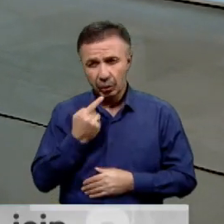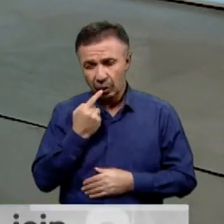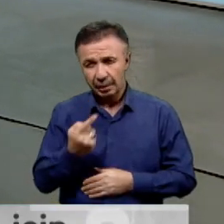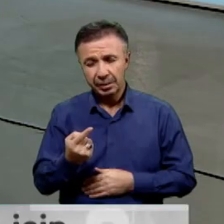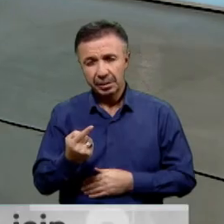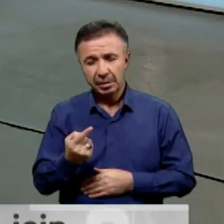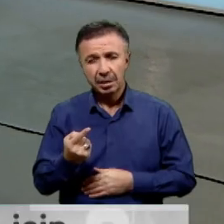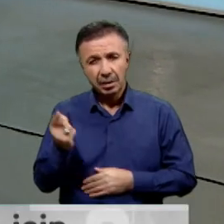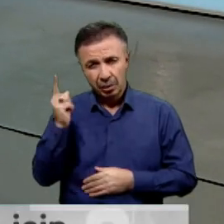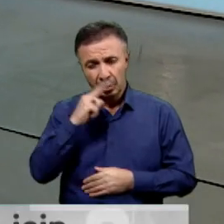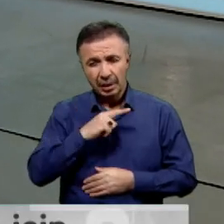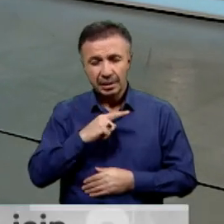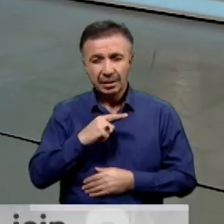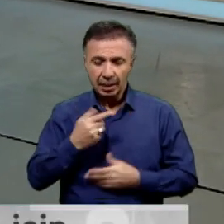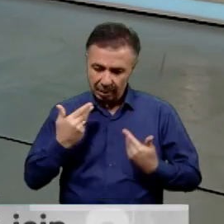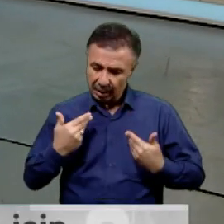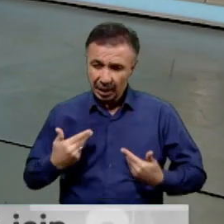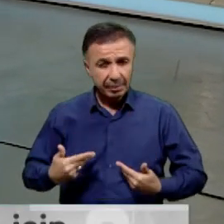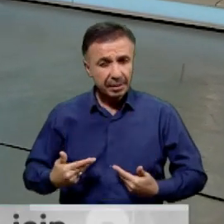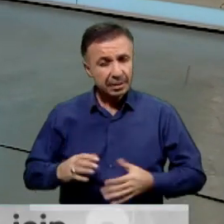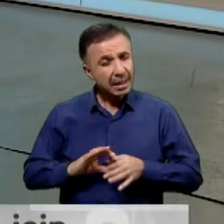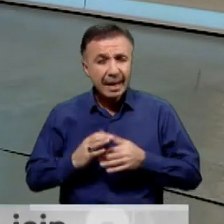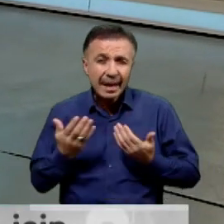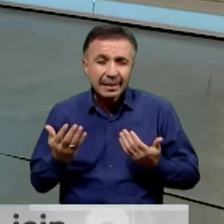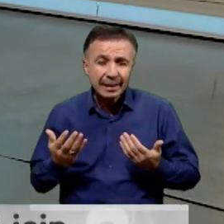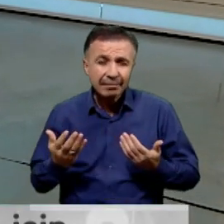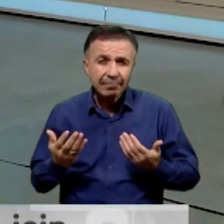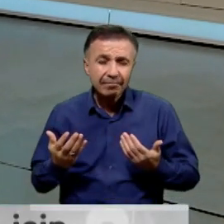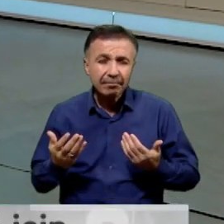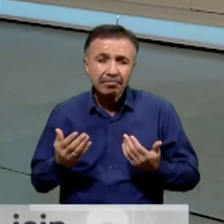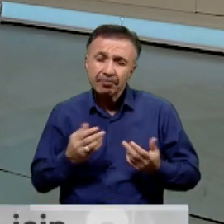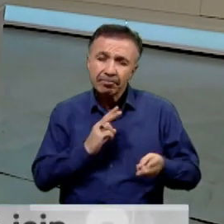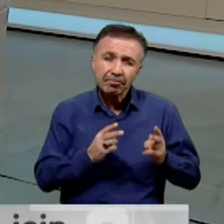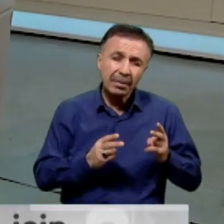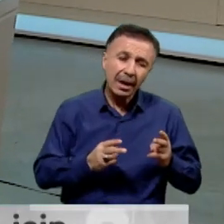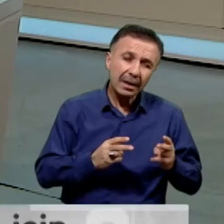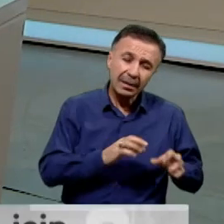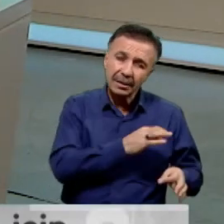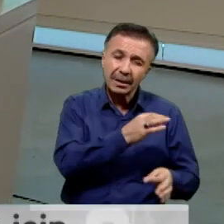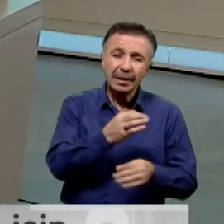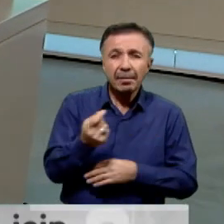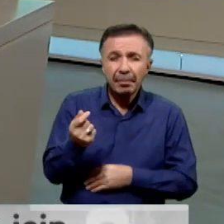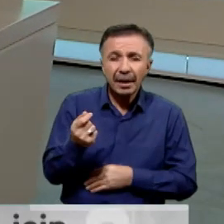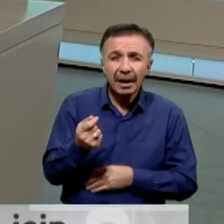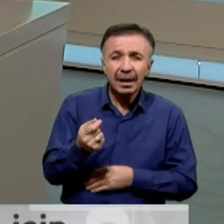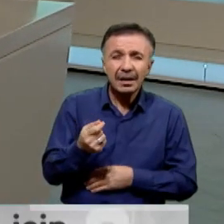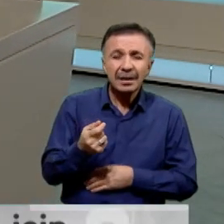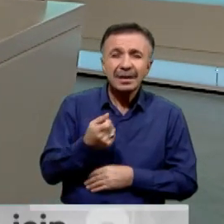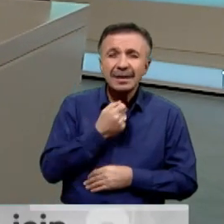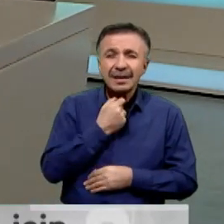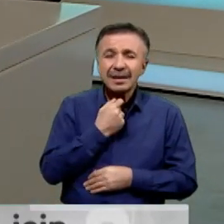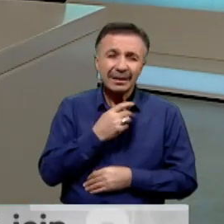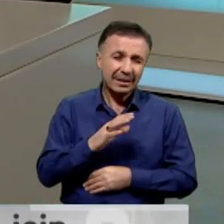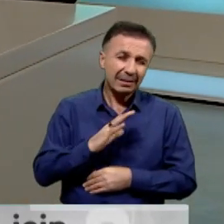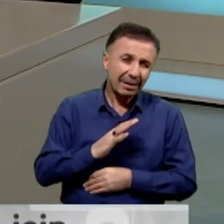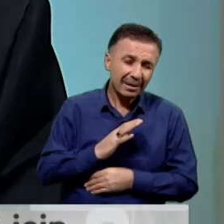Dolayısıyla halimiz ne ise, yani kimimizin maddi sıkıntıları oldu. Herkes kendini aslında daha iyi biliyor değil mi hocam? Evet,